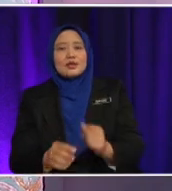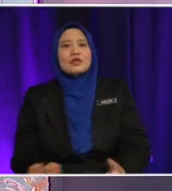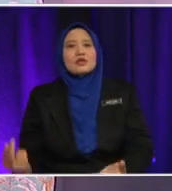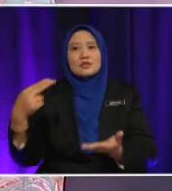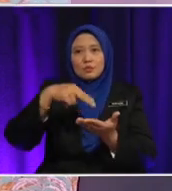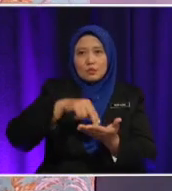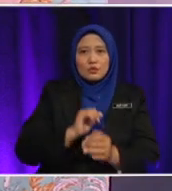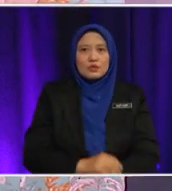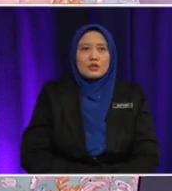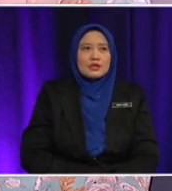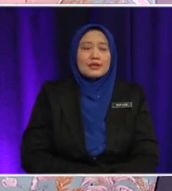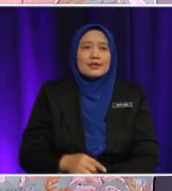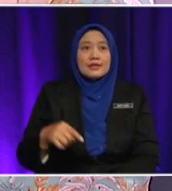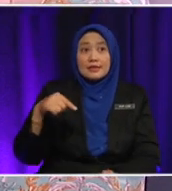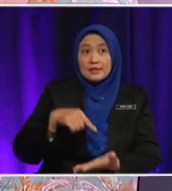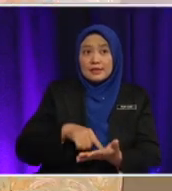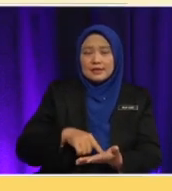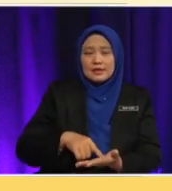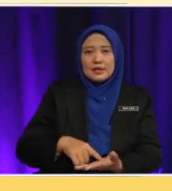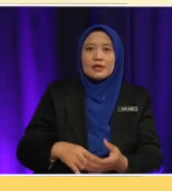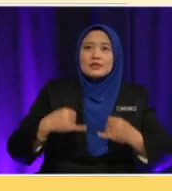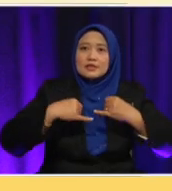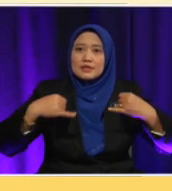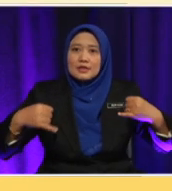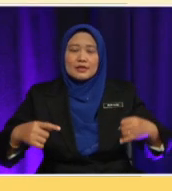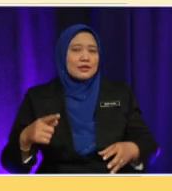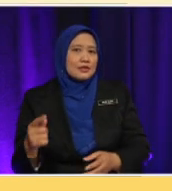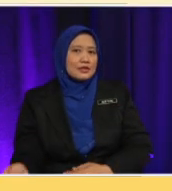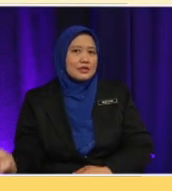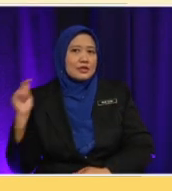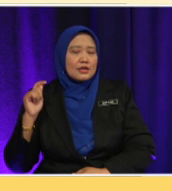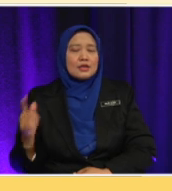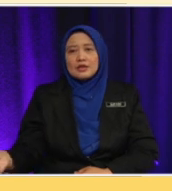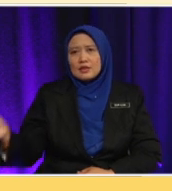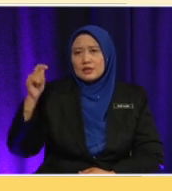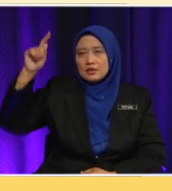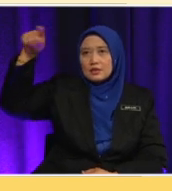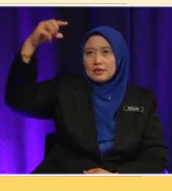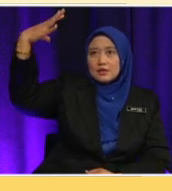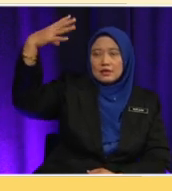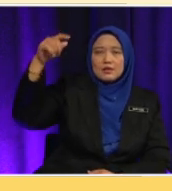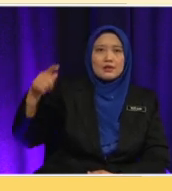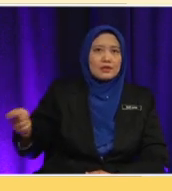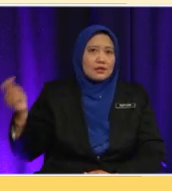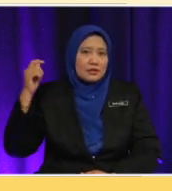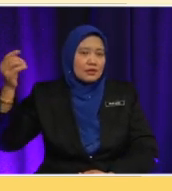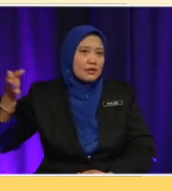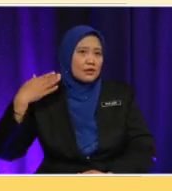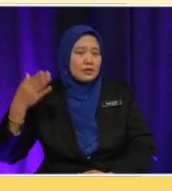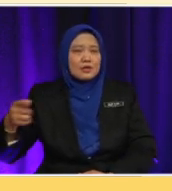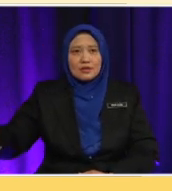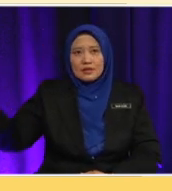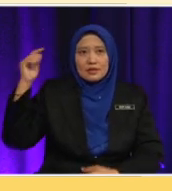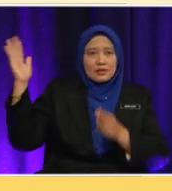oke ini adalah jenis-jenis tenaga yang kita tua tenaga angin dan juga